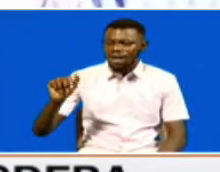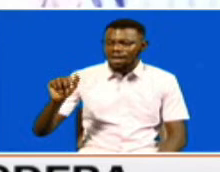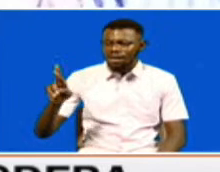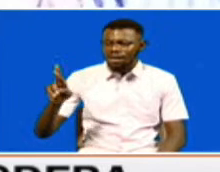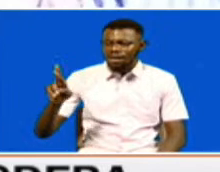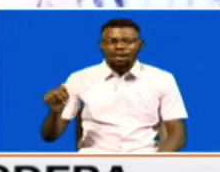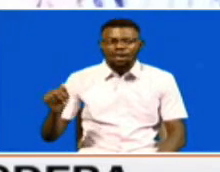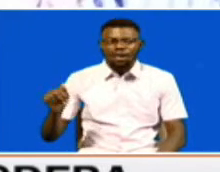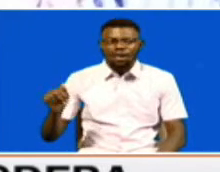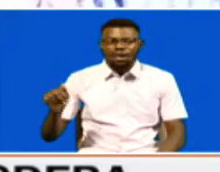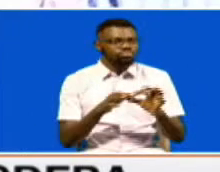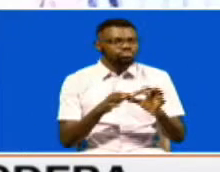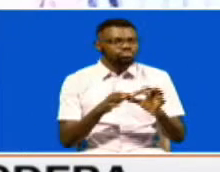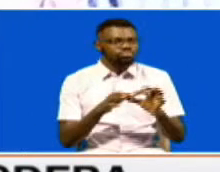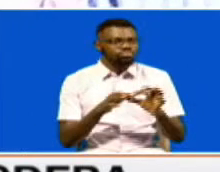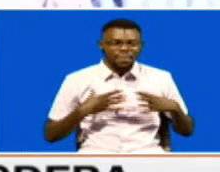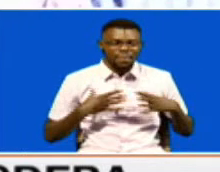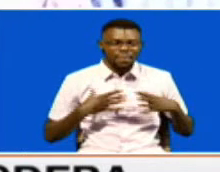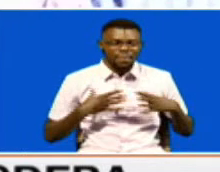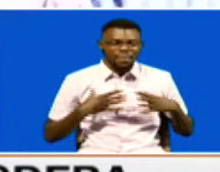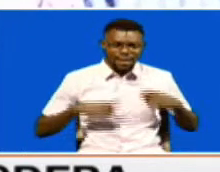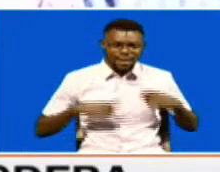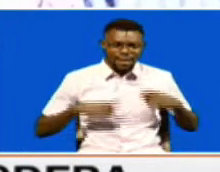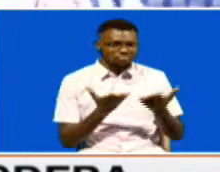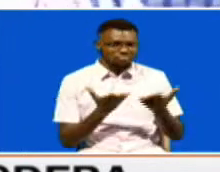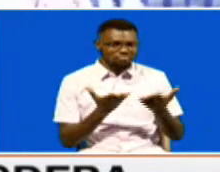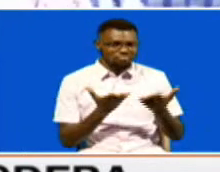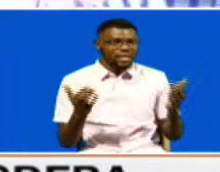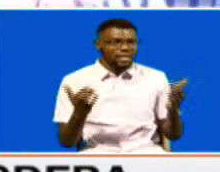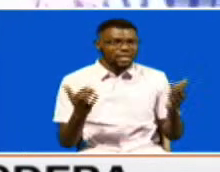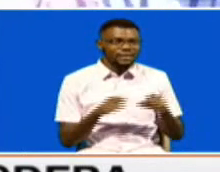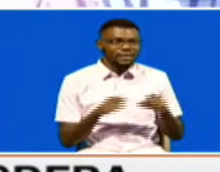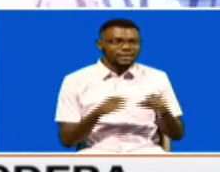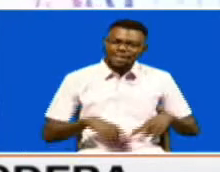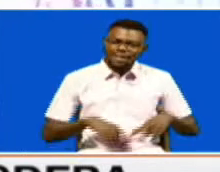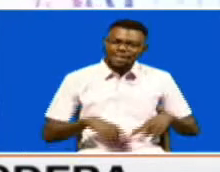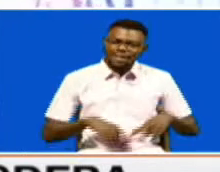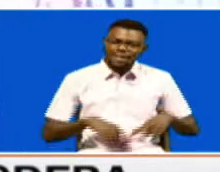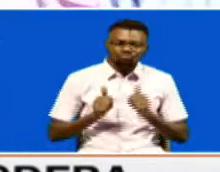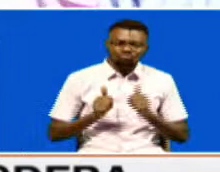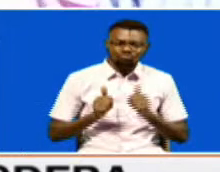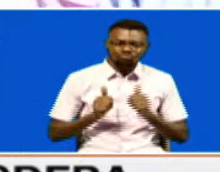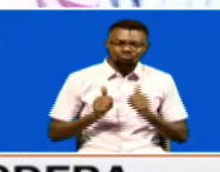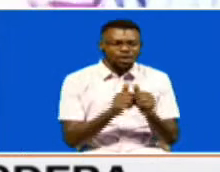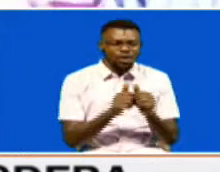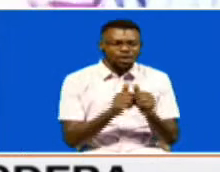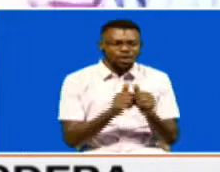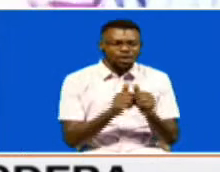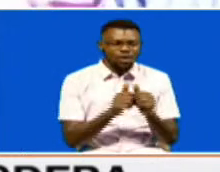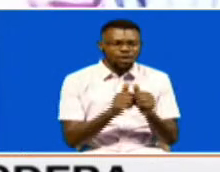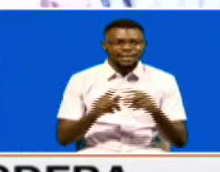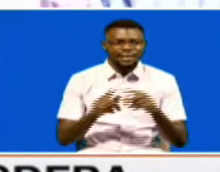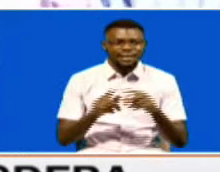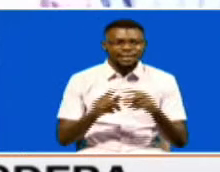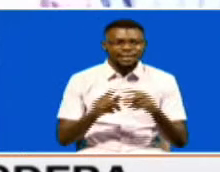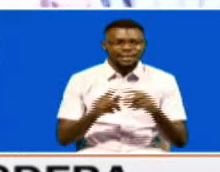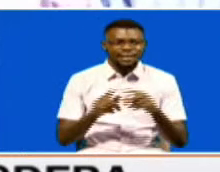juu ya community ambao wanaishi Lagdera, vile wangeweza kuishi pamoja na vile wangeweza kuishi na